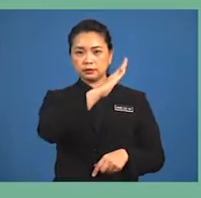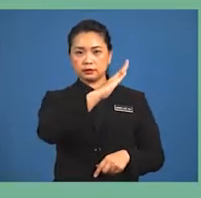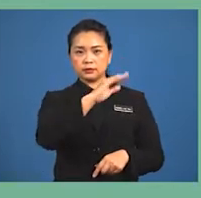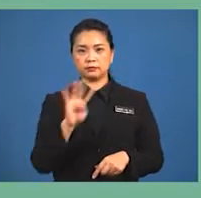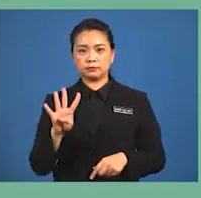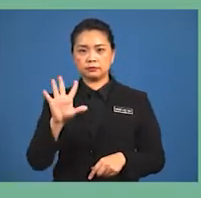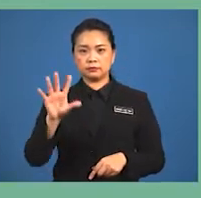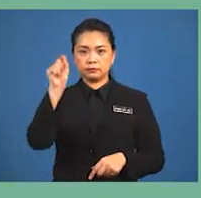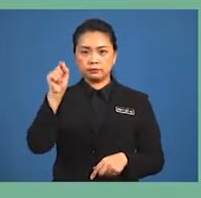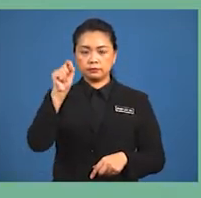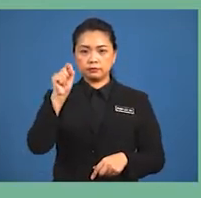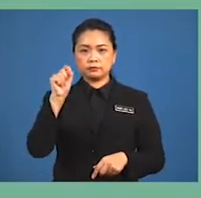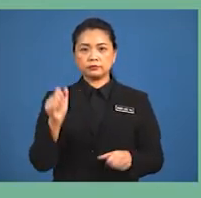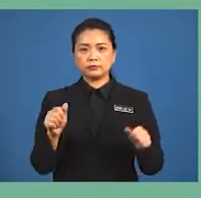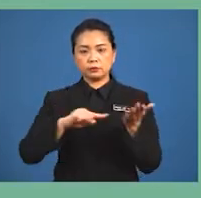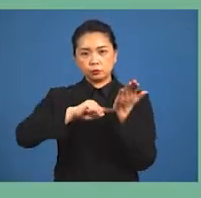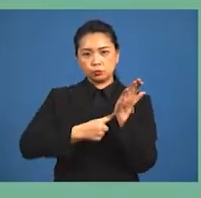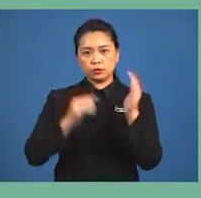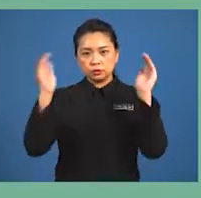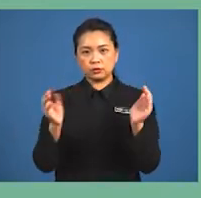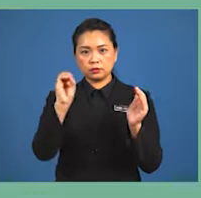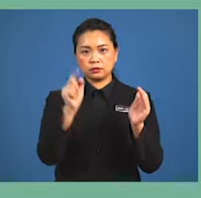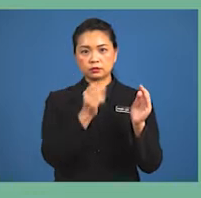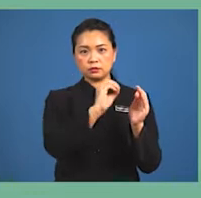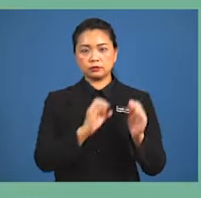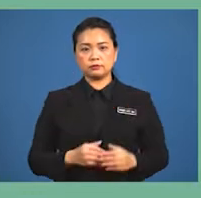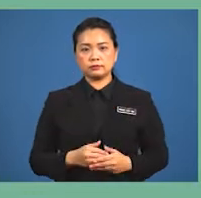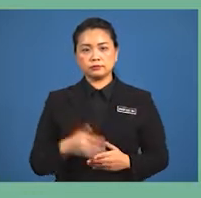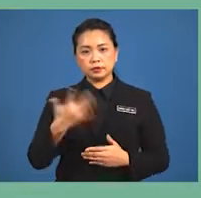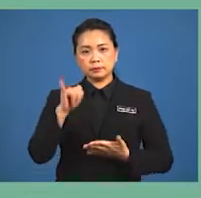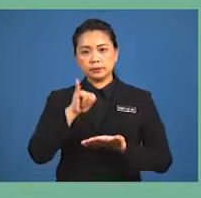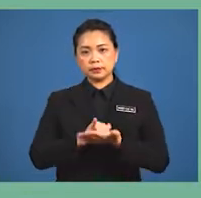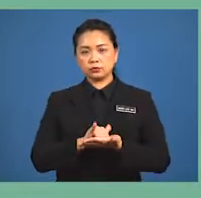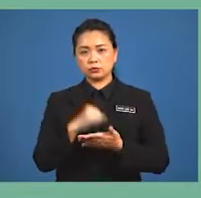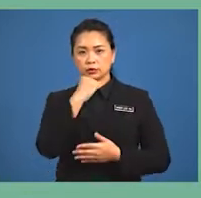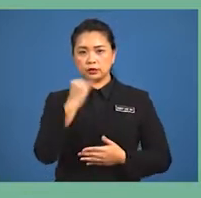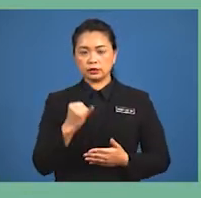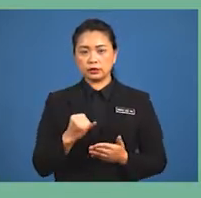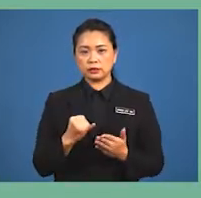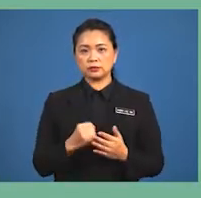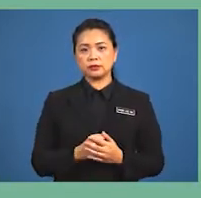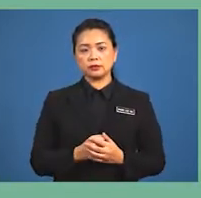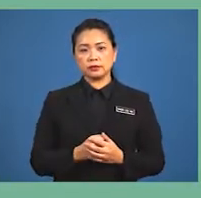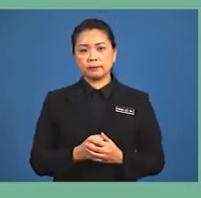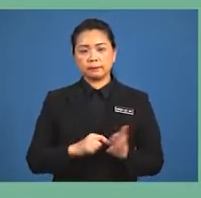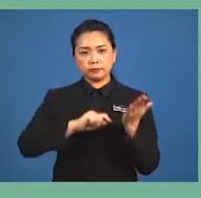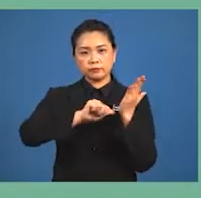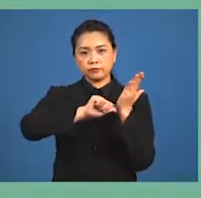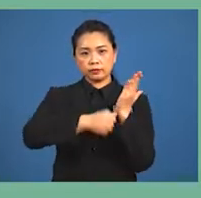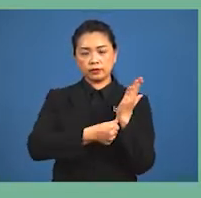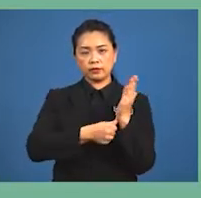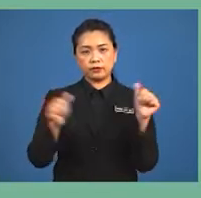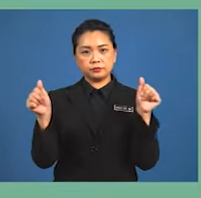45 darjah bermula daripada asalan. Kemudian, lakarkan keluk perbelanjaan aggregat yang